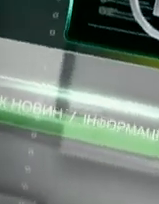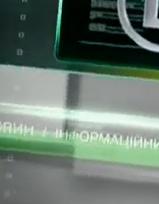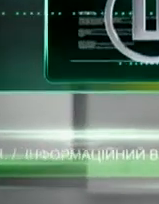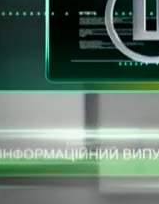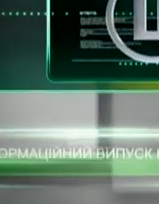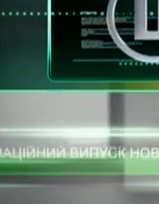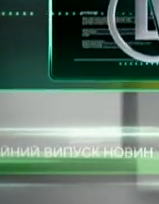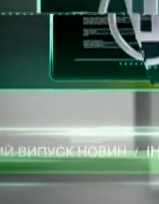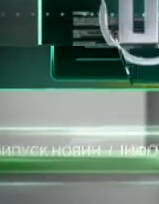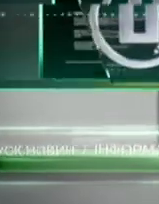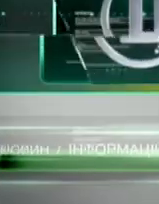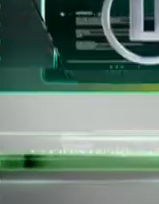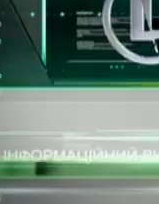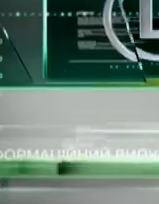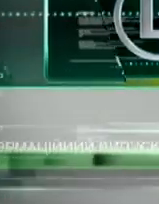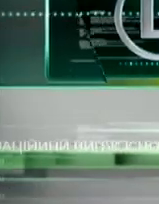Дякую.